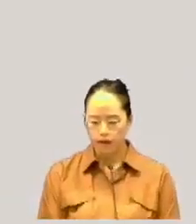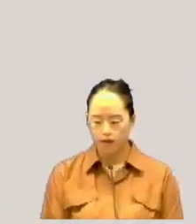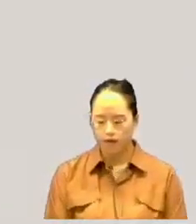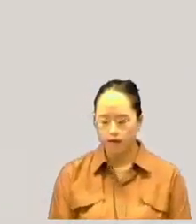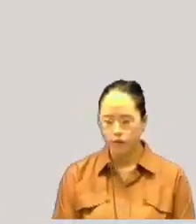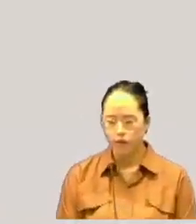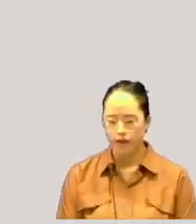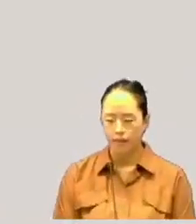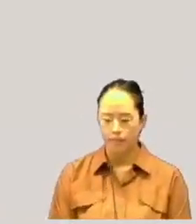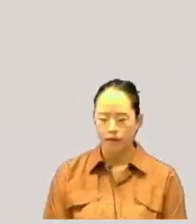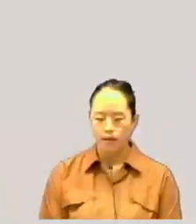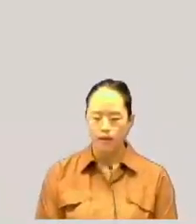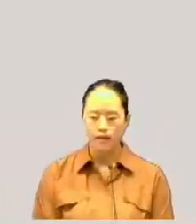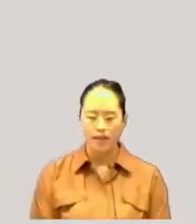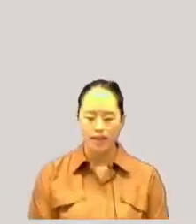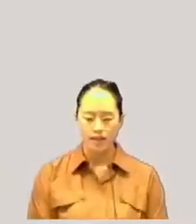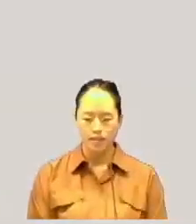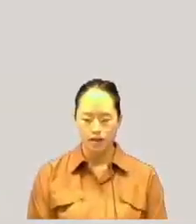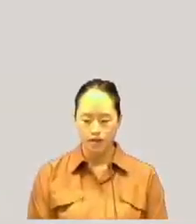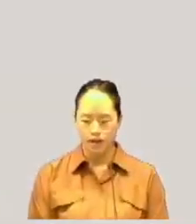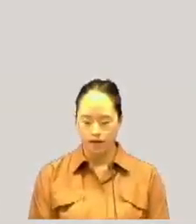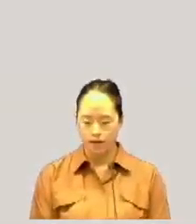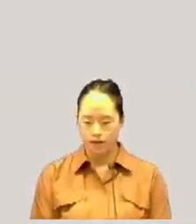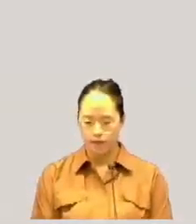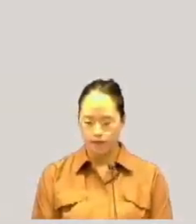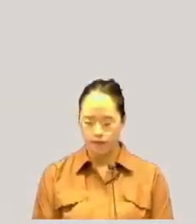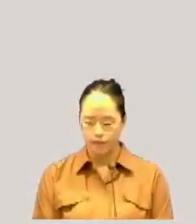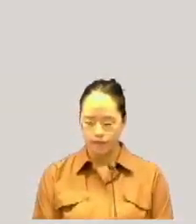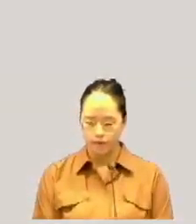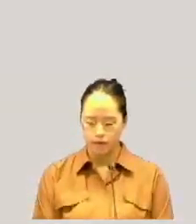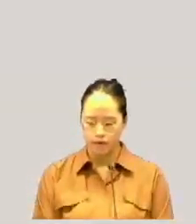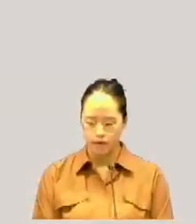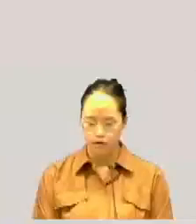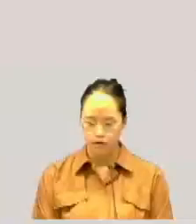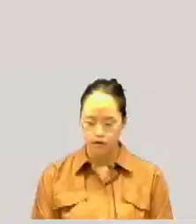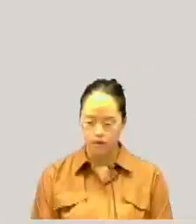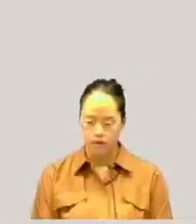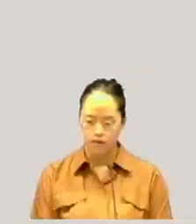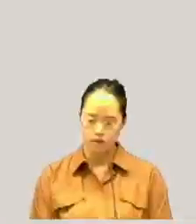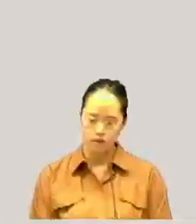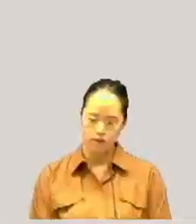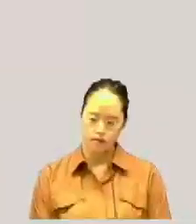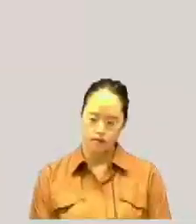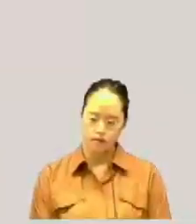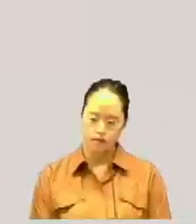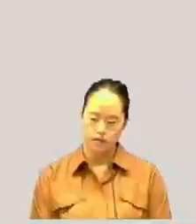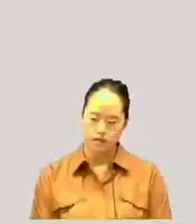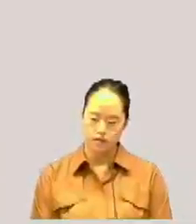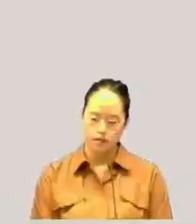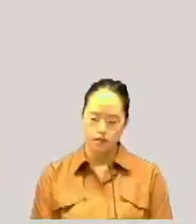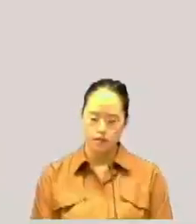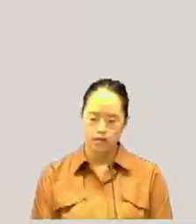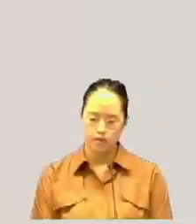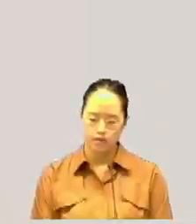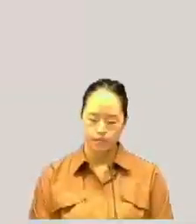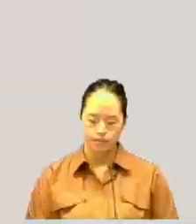然后第一个神告诉他的是呢，神呢是创造主。